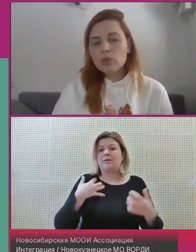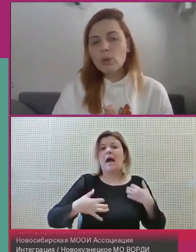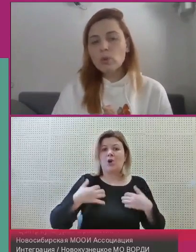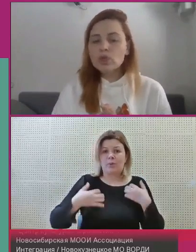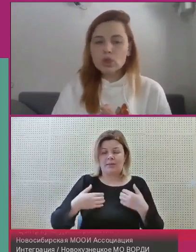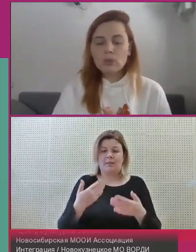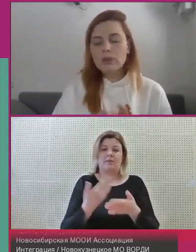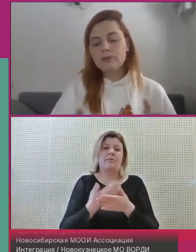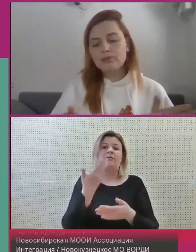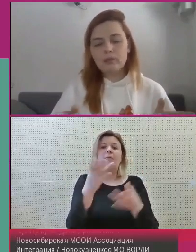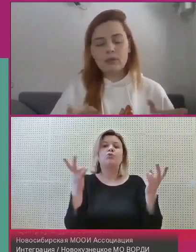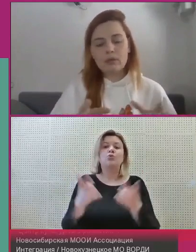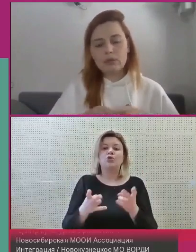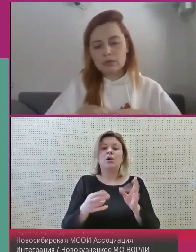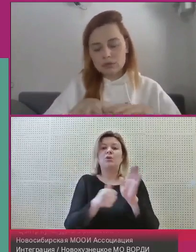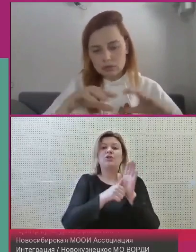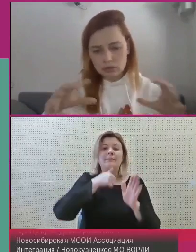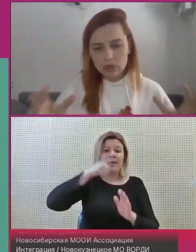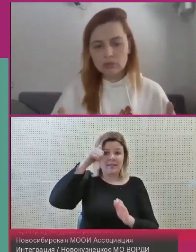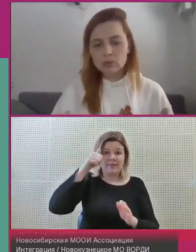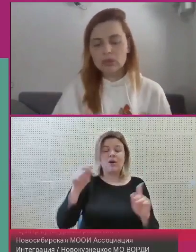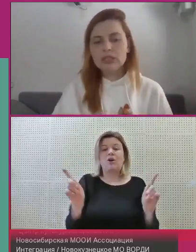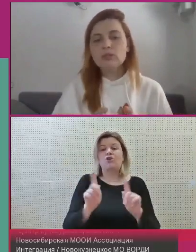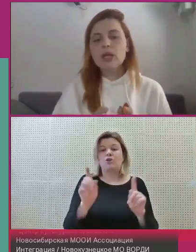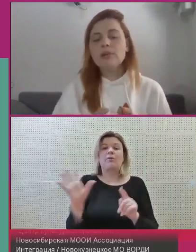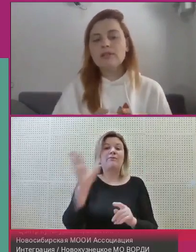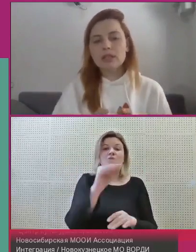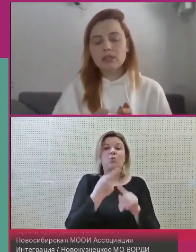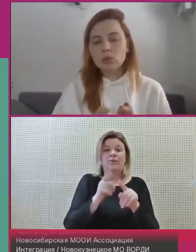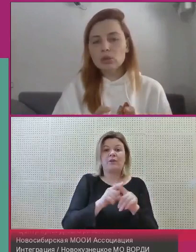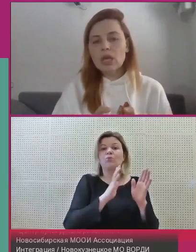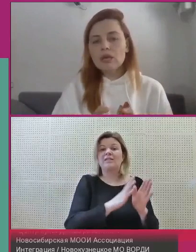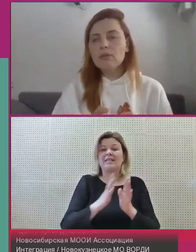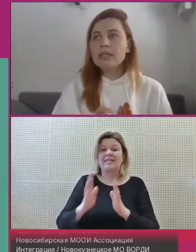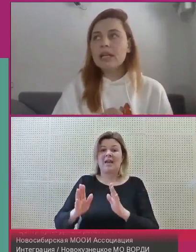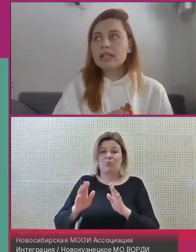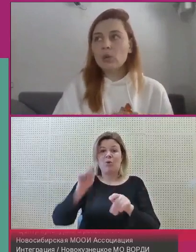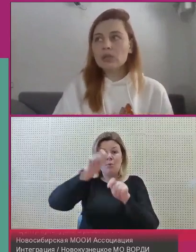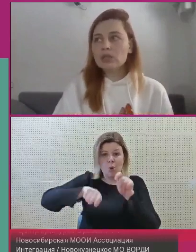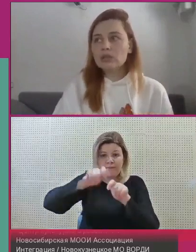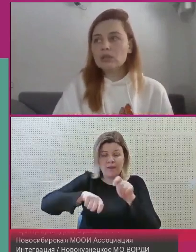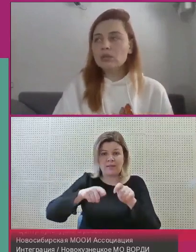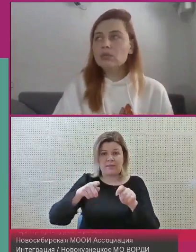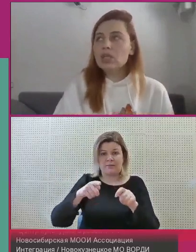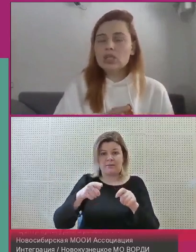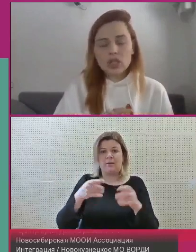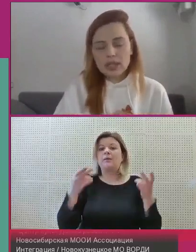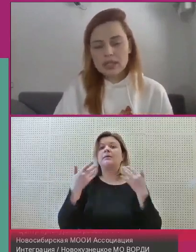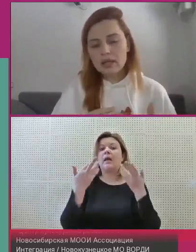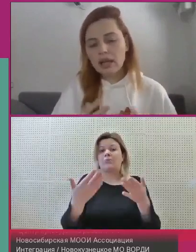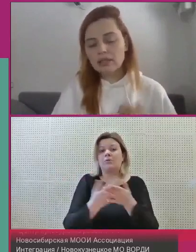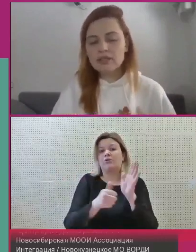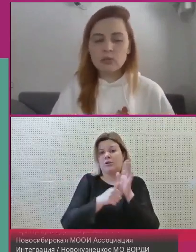там, вам нужно полгода, чтобы вот эту всю систему, да, проверить. И тут выпадает какой-то, ну, даже